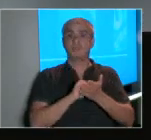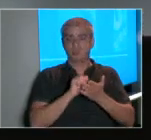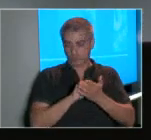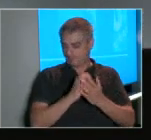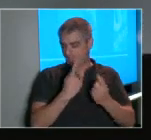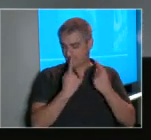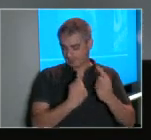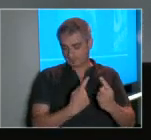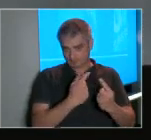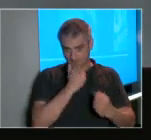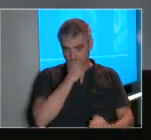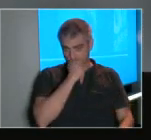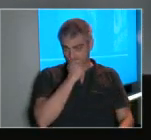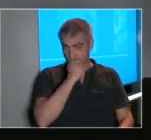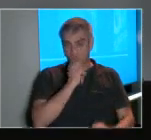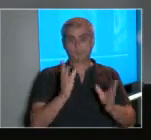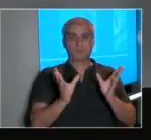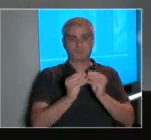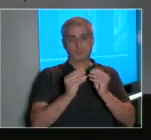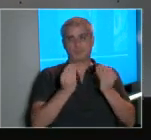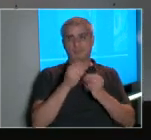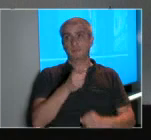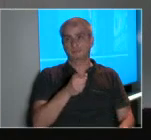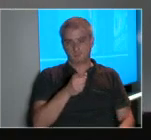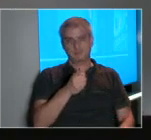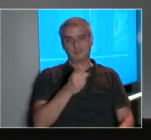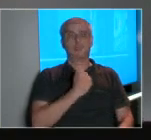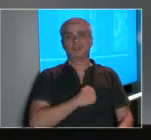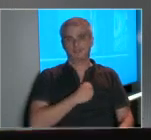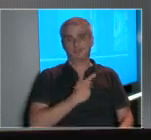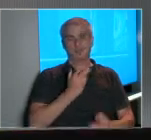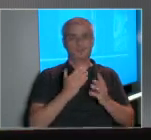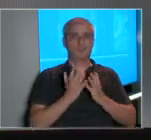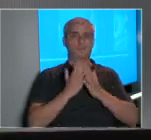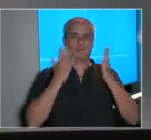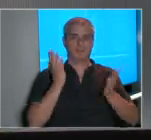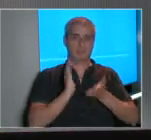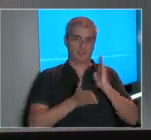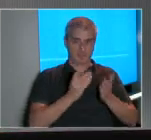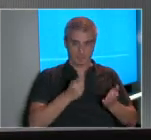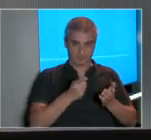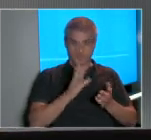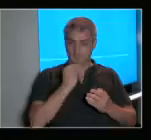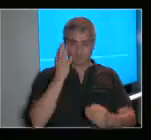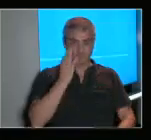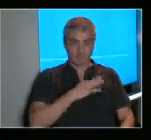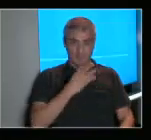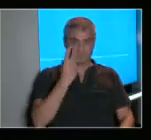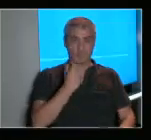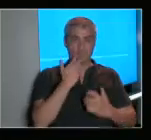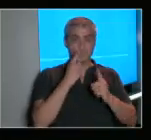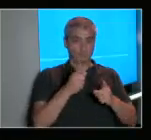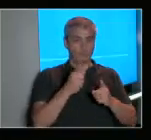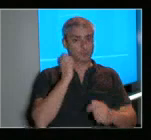ואת עצמה. באמצעות הדבר הזה היא לצערנו מגדילה את האלימות. אם נשים לב טוב לסיקור